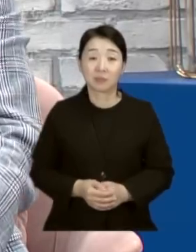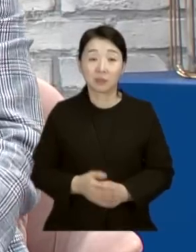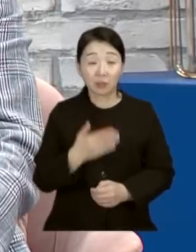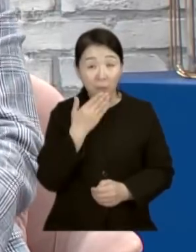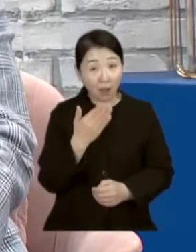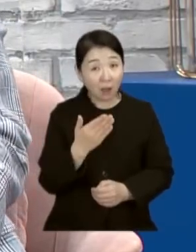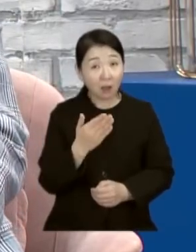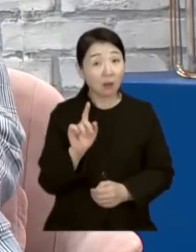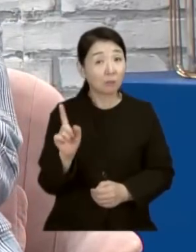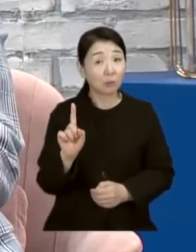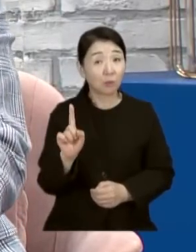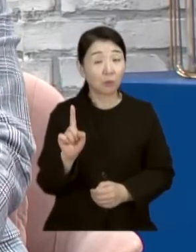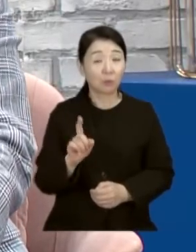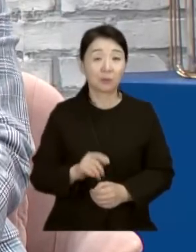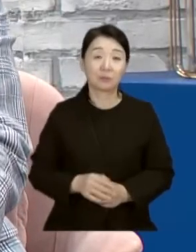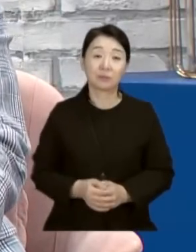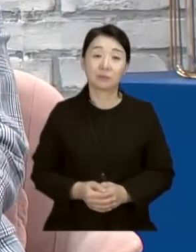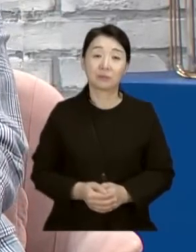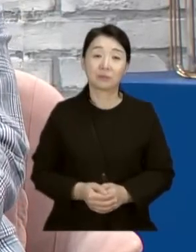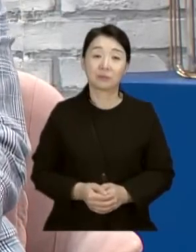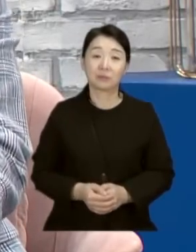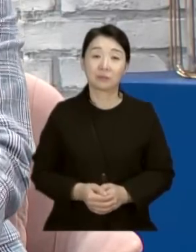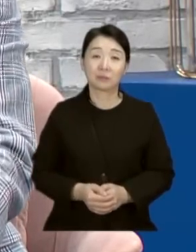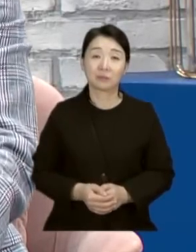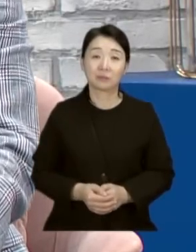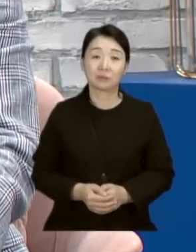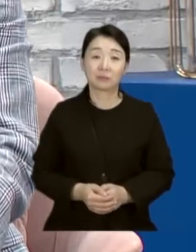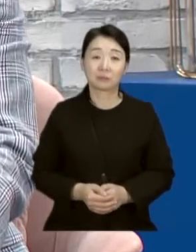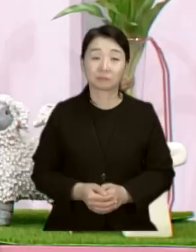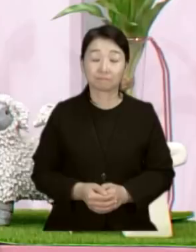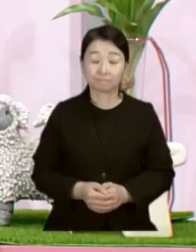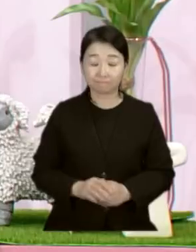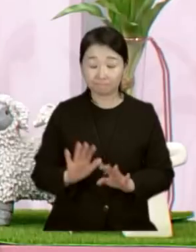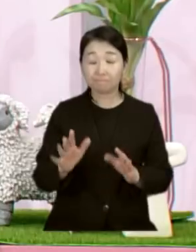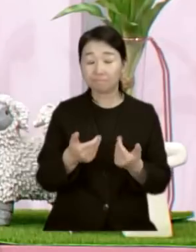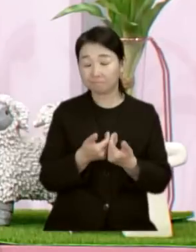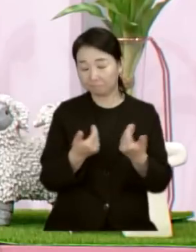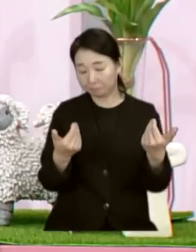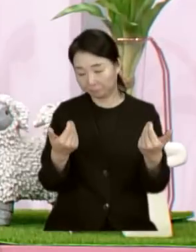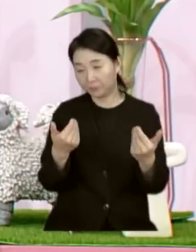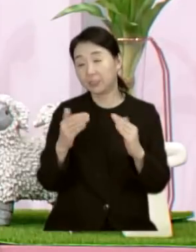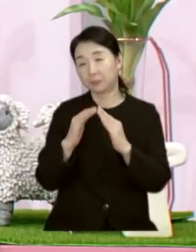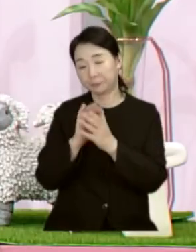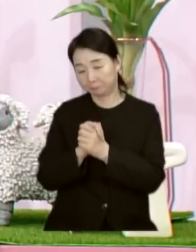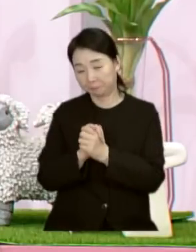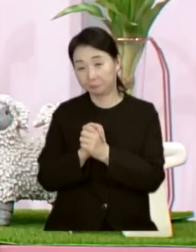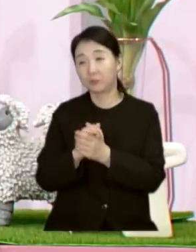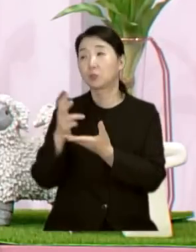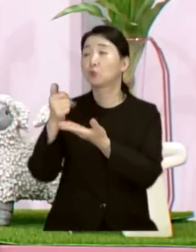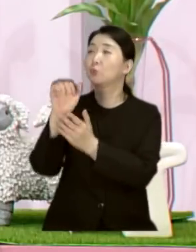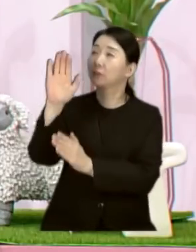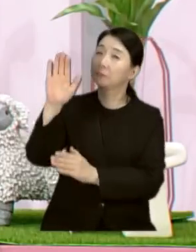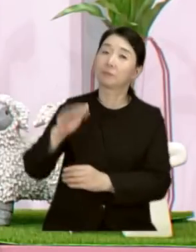그게 가능한가요? 그치, 그게 가능하구나. 예. 네. 그리고 나서 헤어지고 집에 와서 막 기도를 드렸어요. 주님,